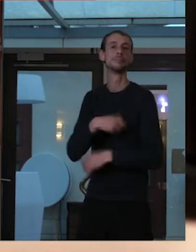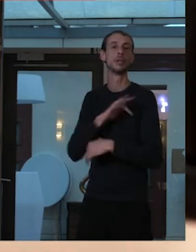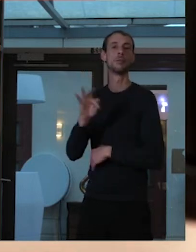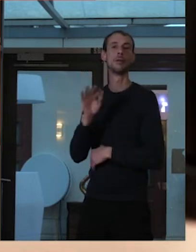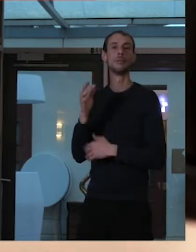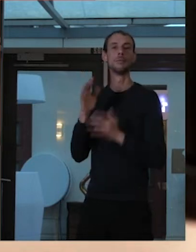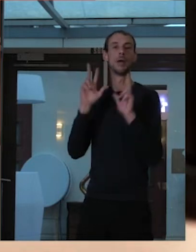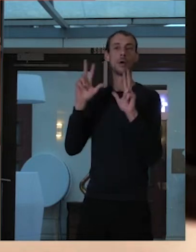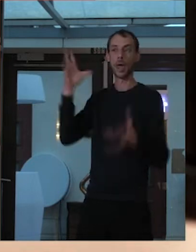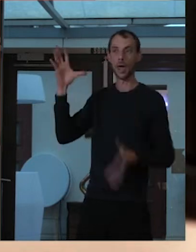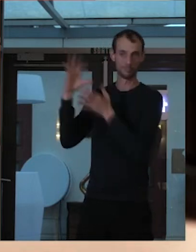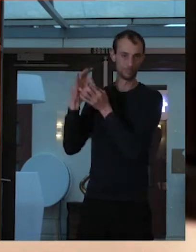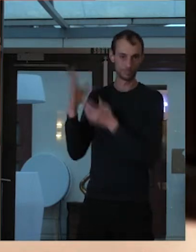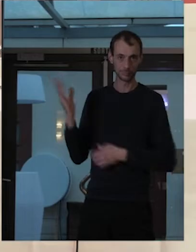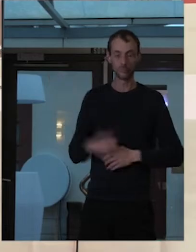après, en fonction